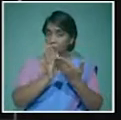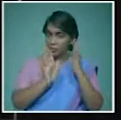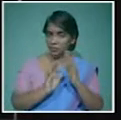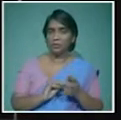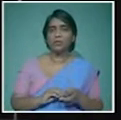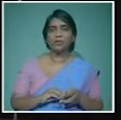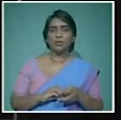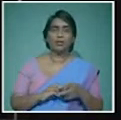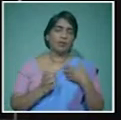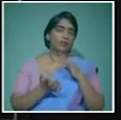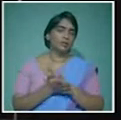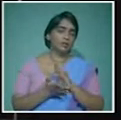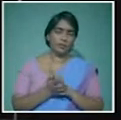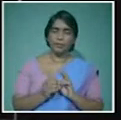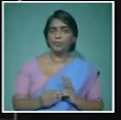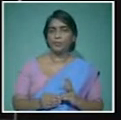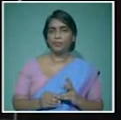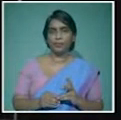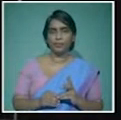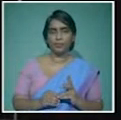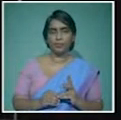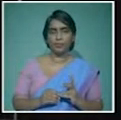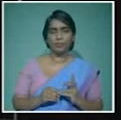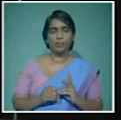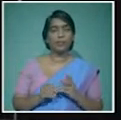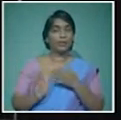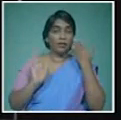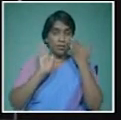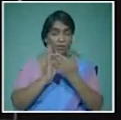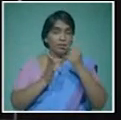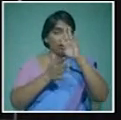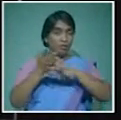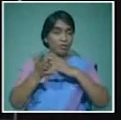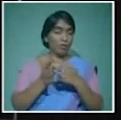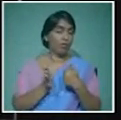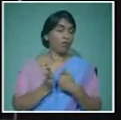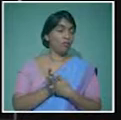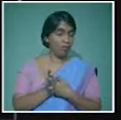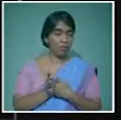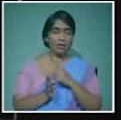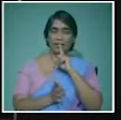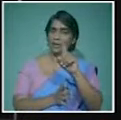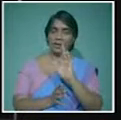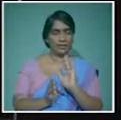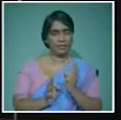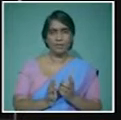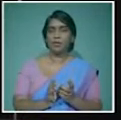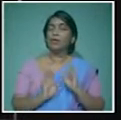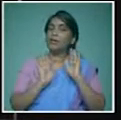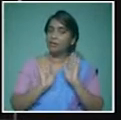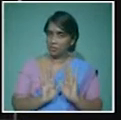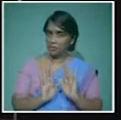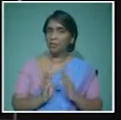පිළිබඳව සන්තෝෂ වෙනවා. මේ ඉදිරිපත් කළ අයවැය හොඳම අයවැය කියලා කියනවා නෙවෙයි.